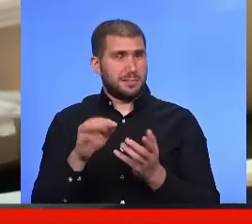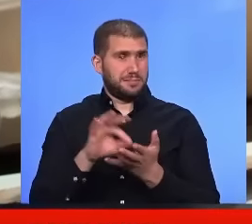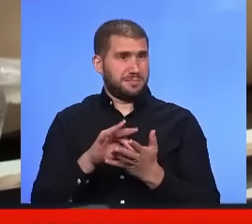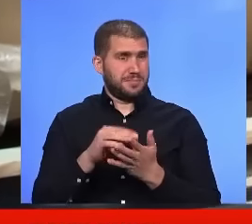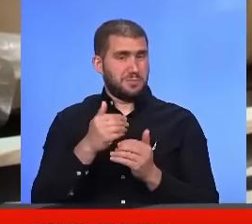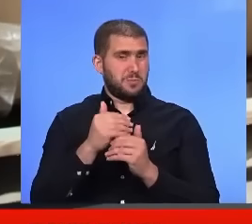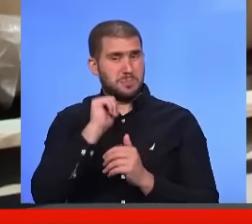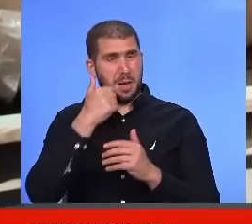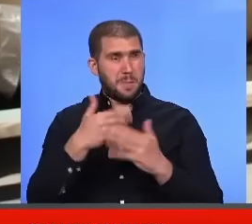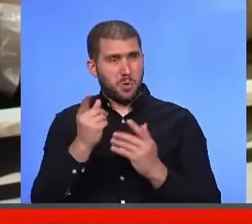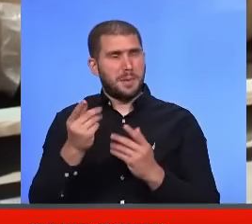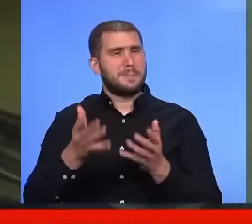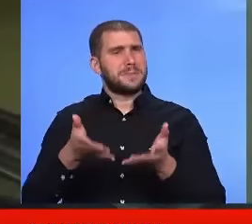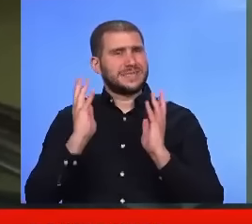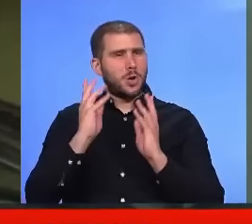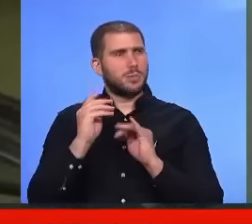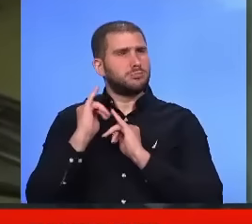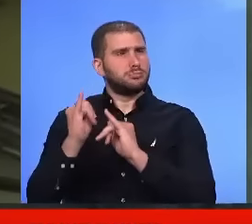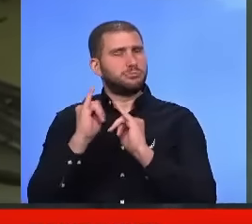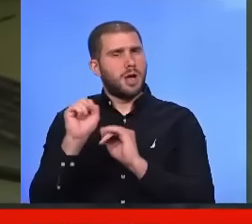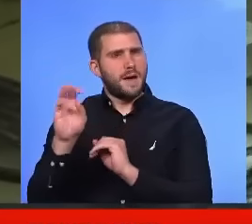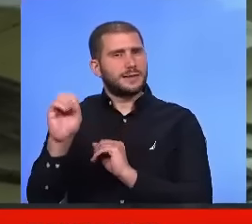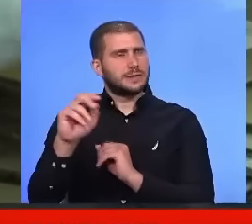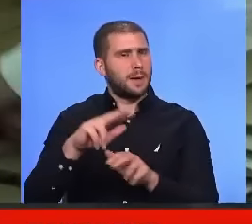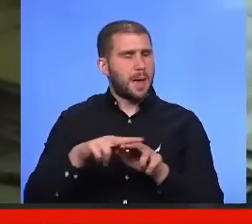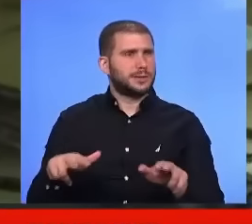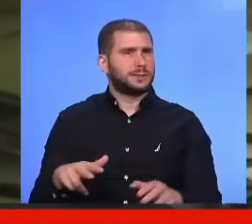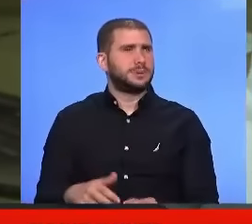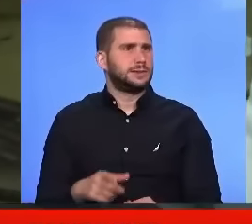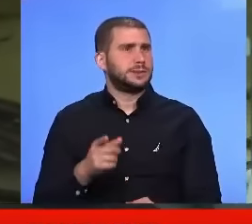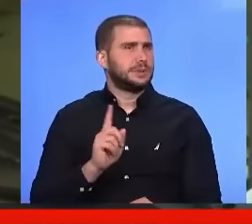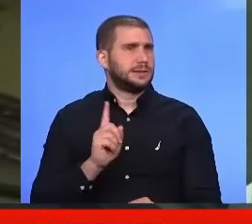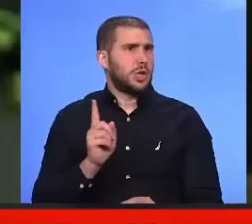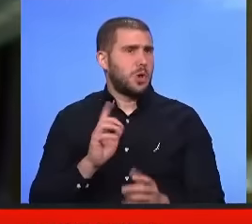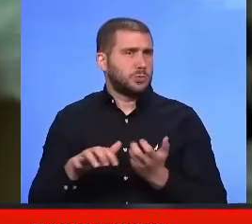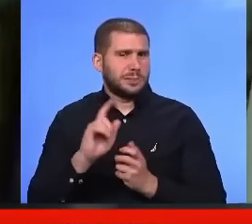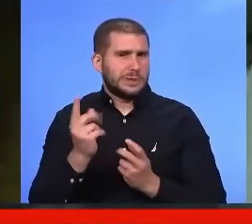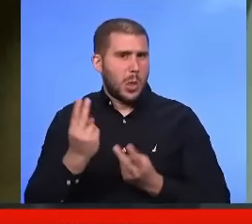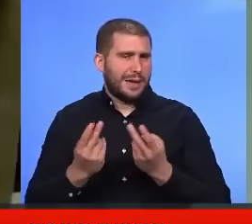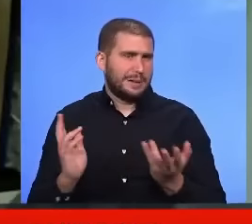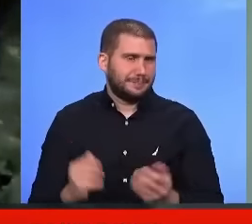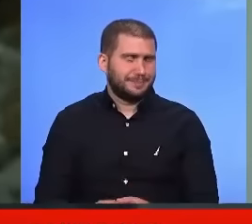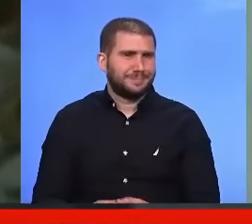מחר בבוקר, משאיות שלוקחות את זה להפצה לכל הארץ. לא ענף מסובך, זה לא הייטק.